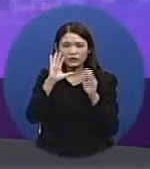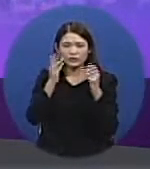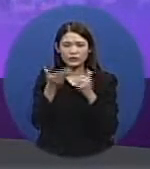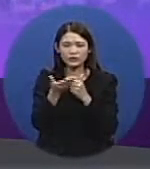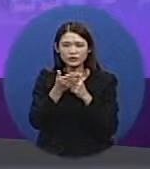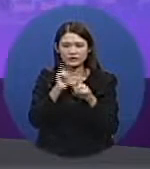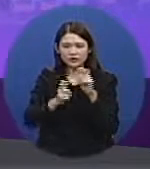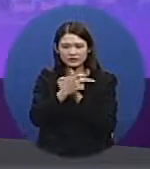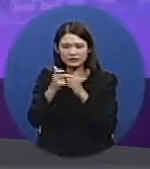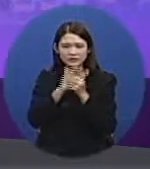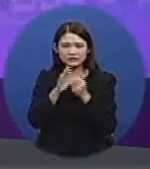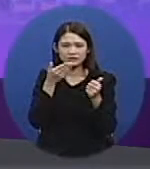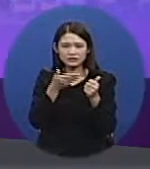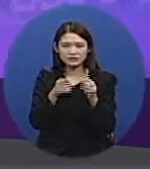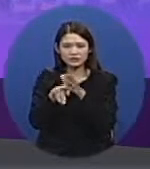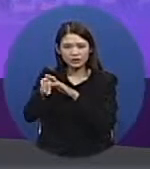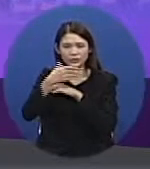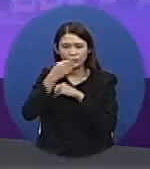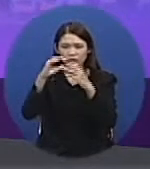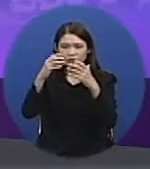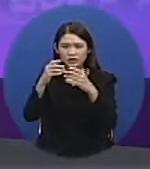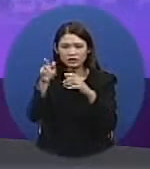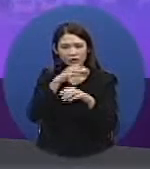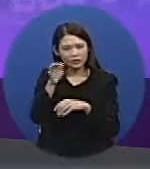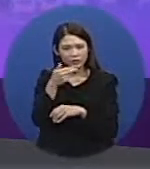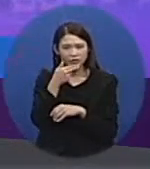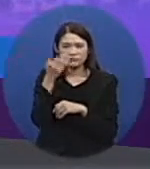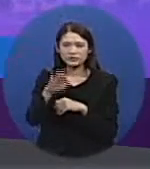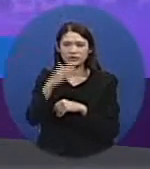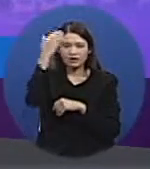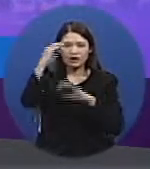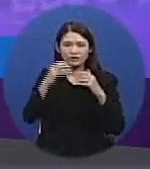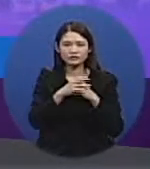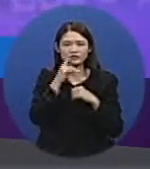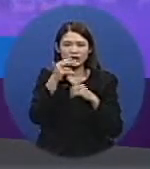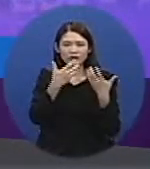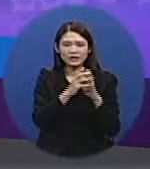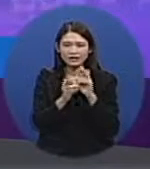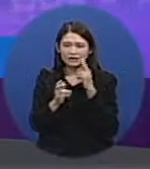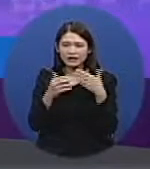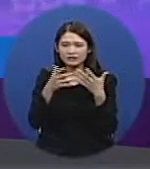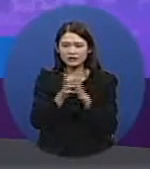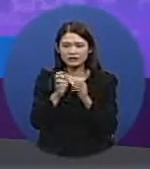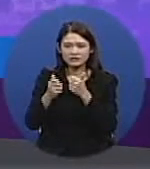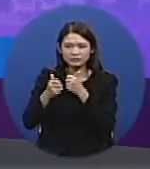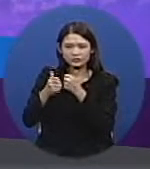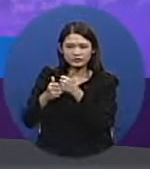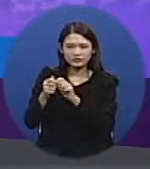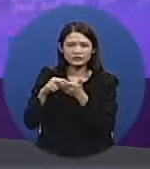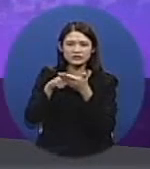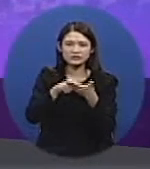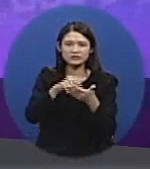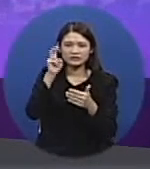지원은 선진 복지국가에서도 거의 선례가 없는 일임에도 우리나라는 여당과 야당이 서로 밀고 당기면서 증액을 주도했던